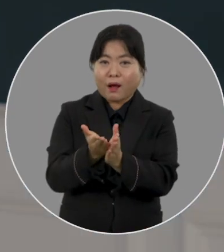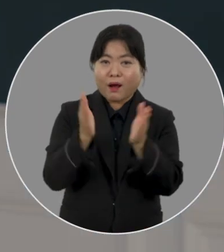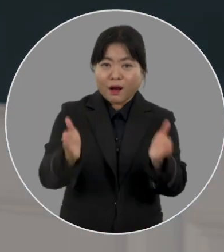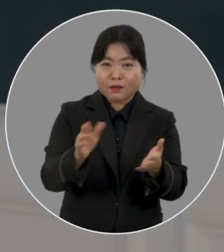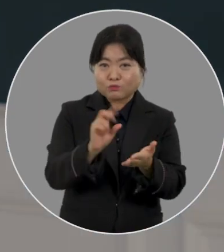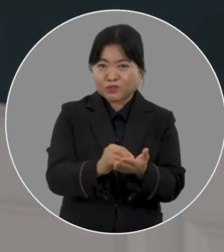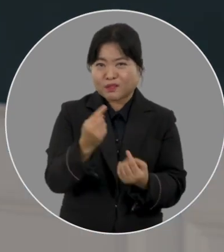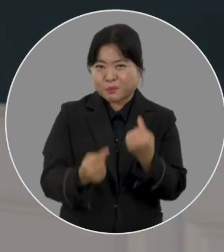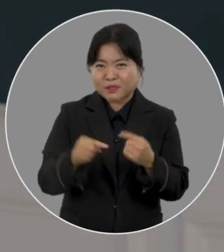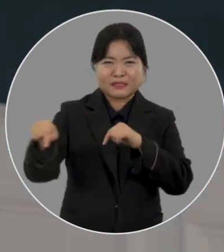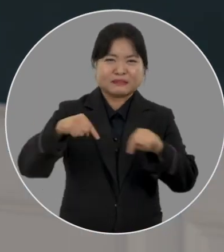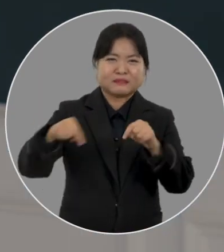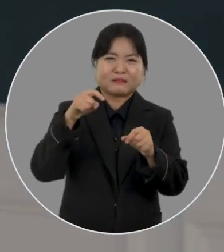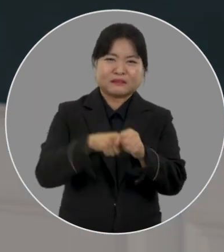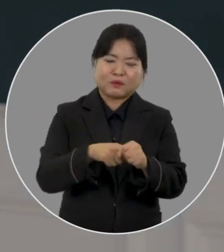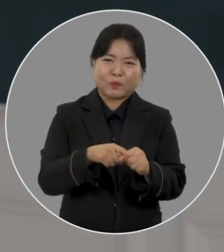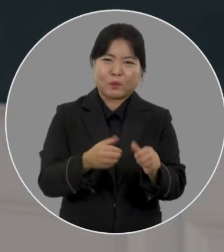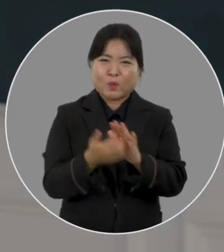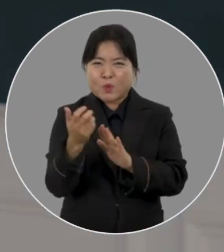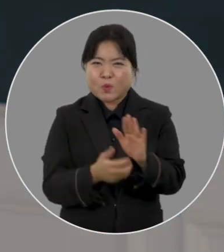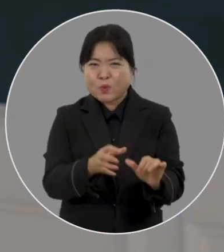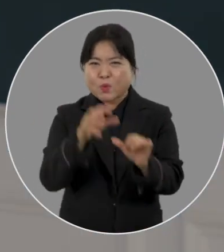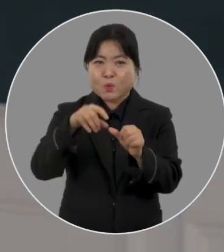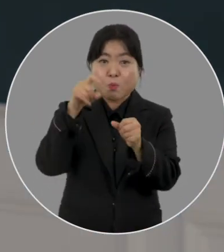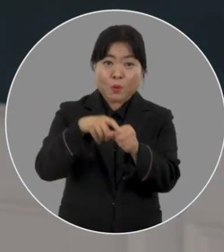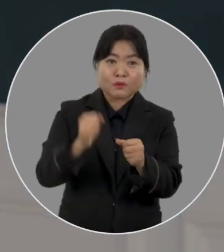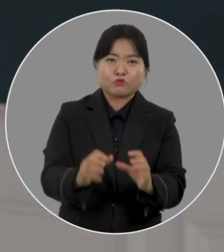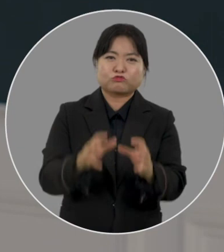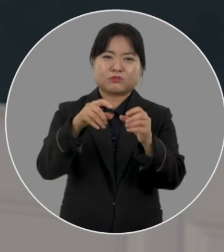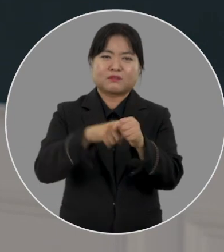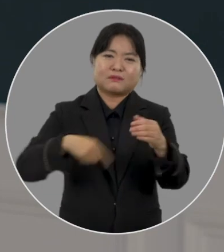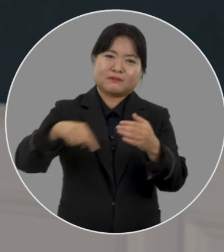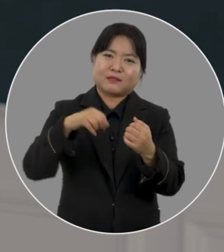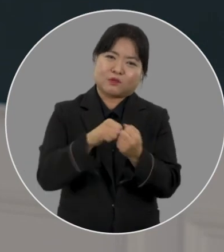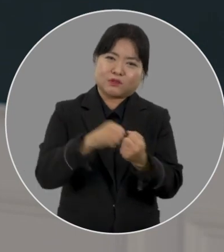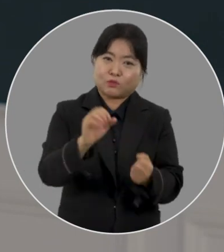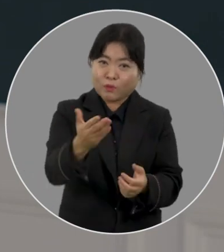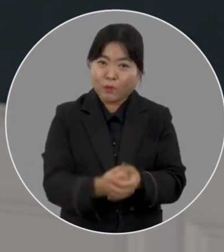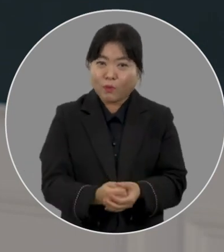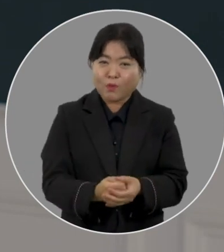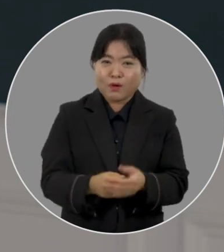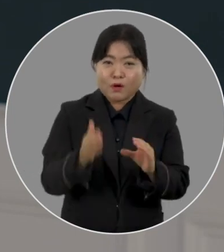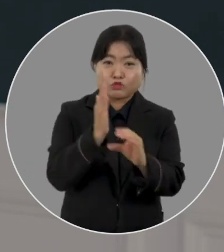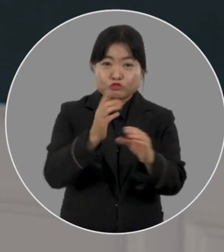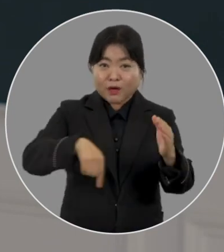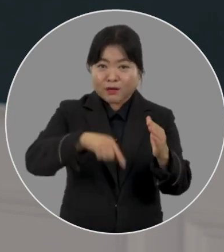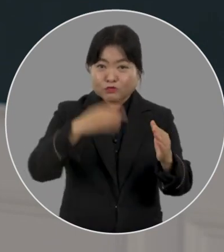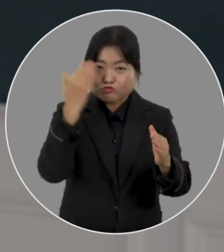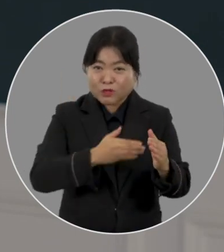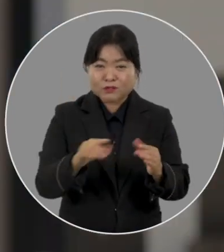문제보다도 어떤 정치적인 목적으로 이제 국제적인 내전이 되면서 가운데 있는 순수한